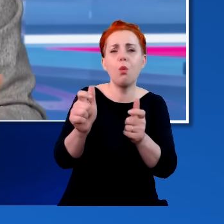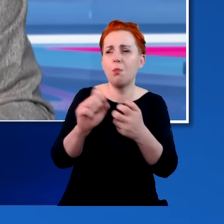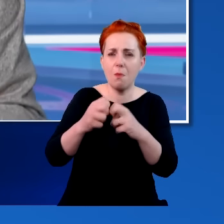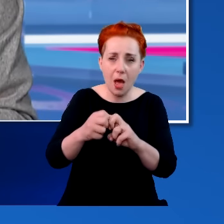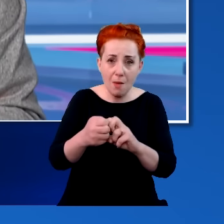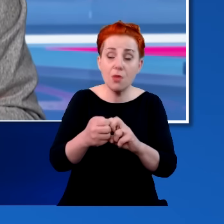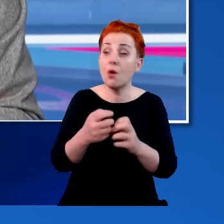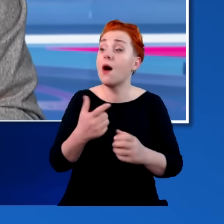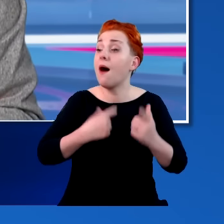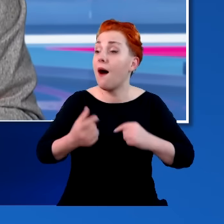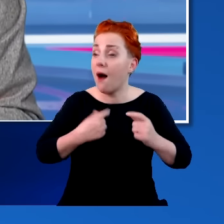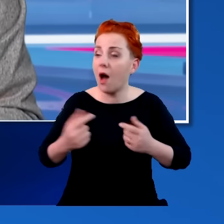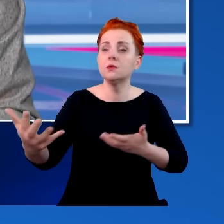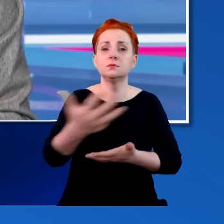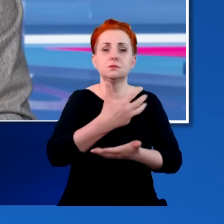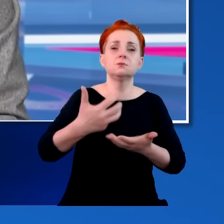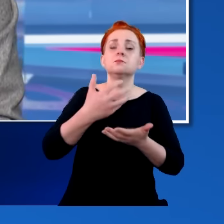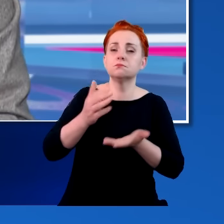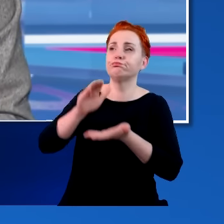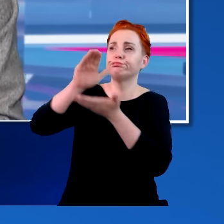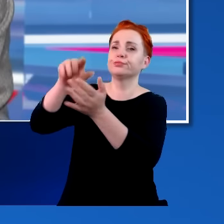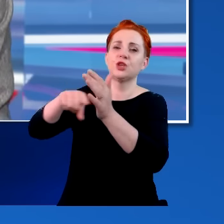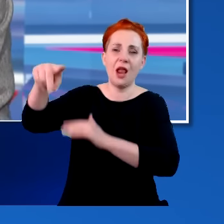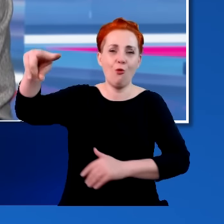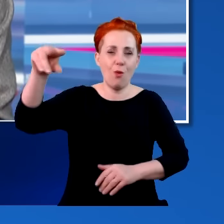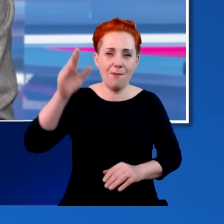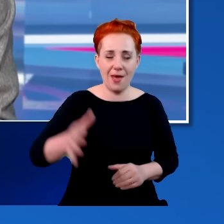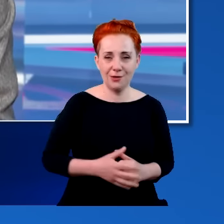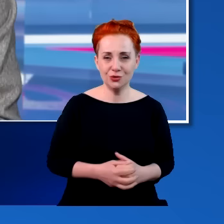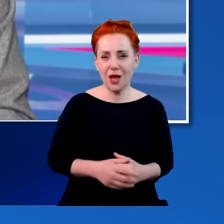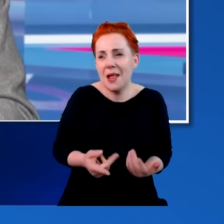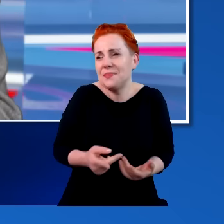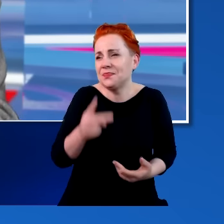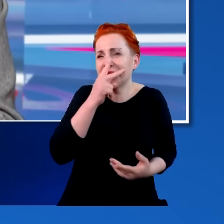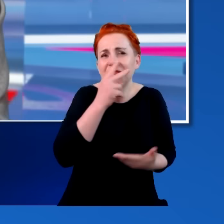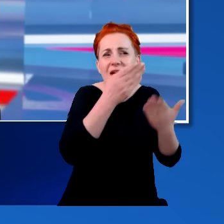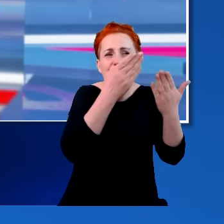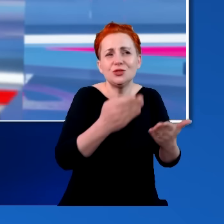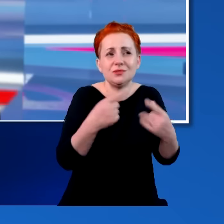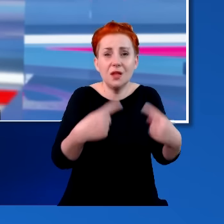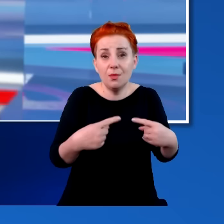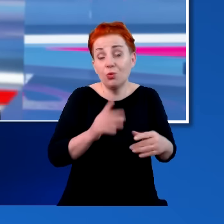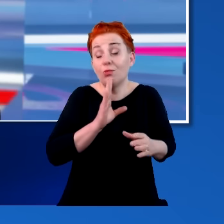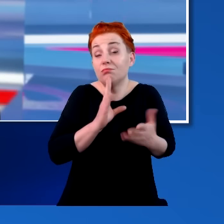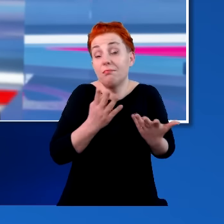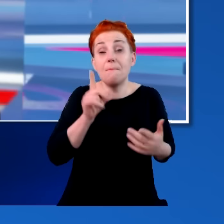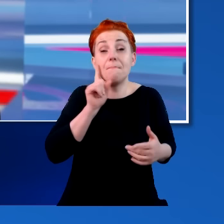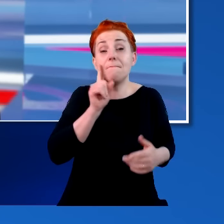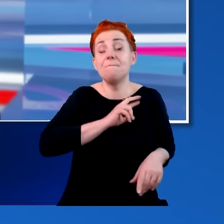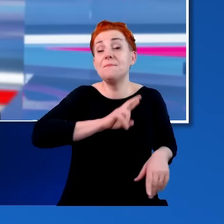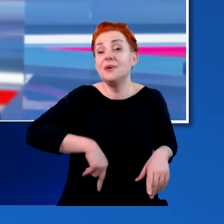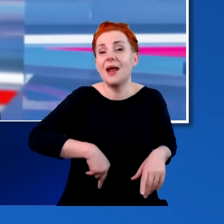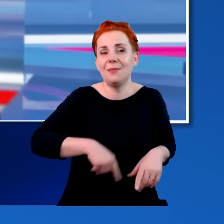przekaże te kontrowersje Unii Europejskiej. No ale tutaj widać, że nie było, no przynajmniej pan premier tego